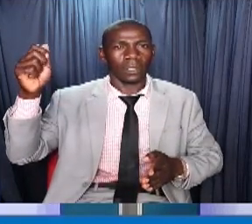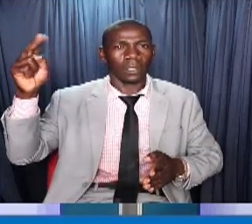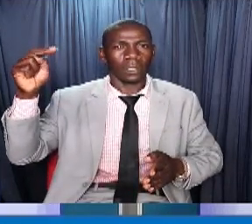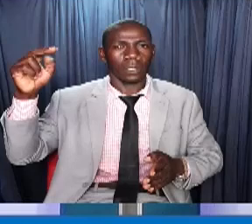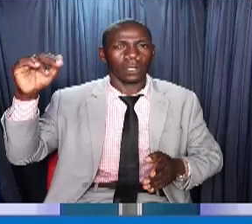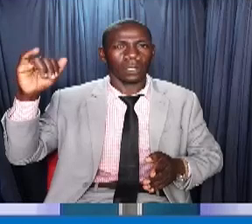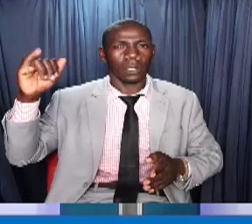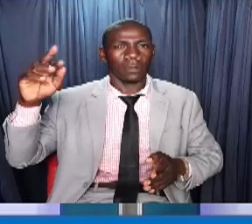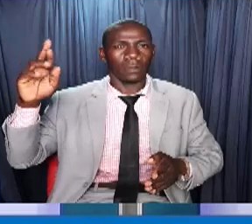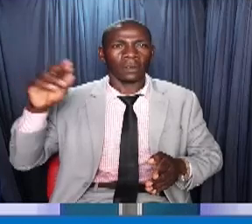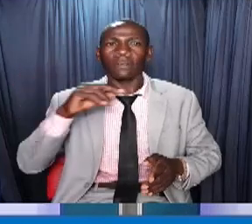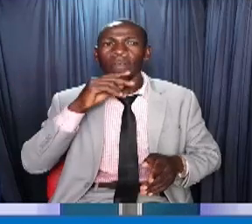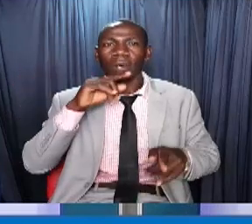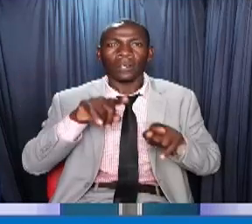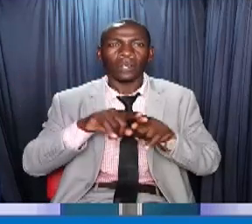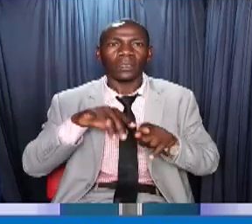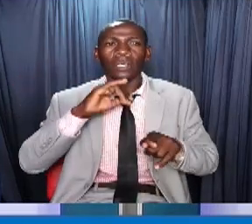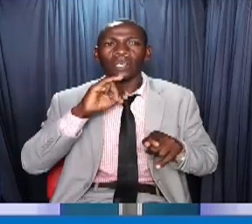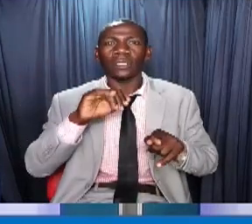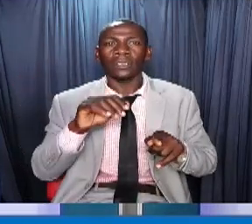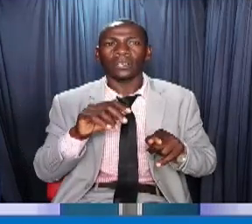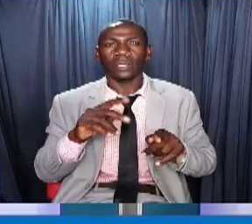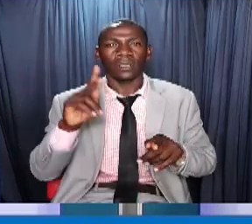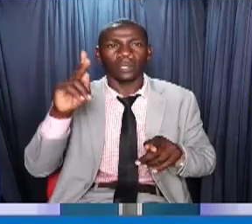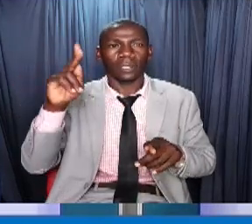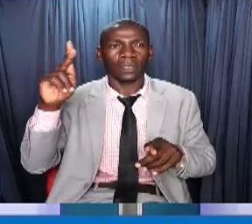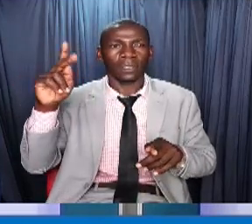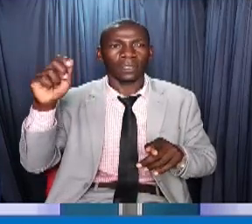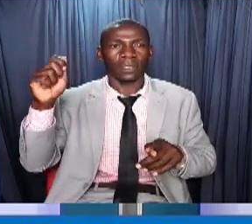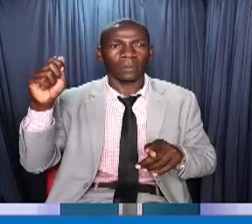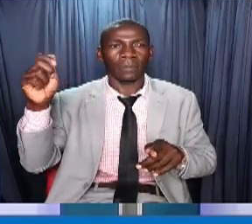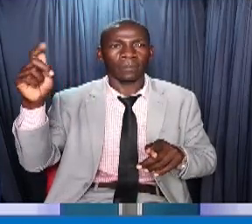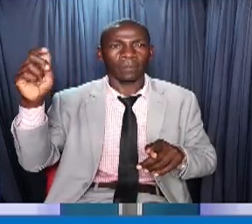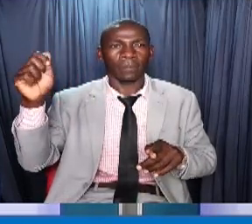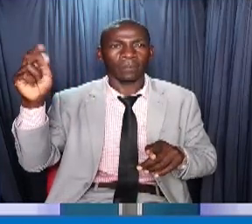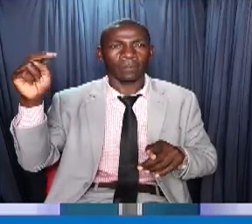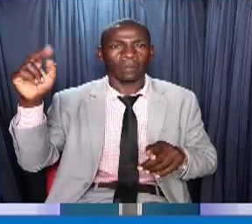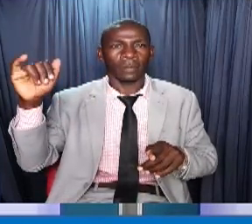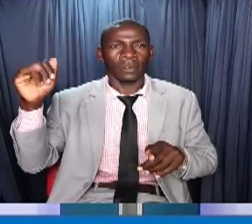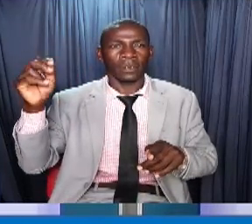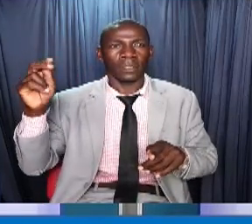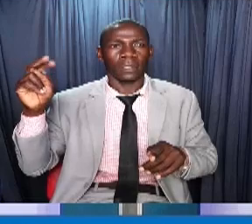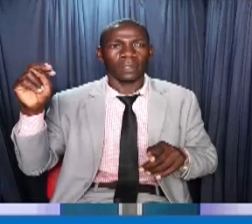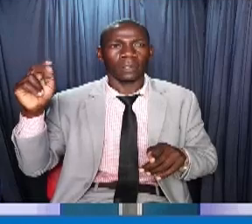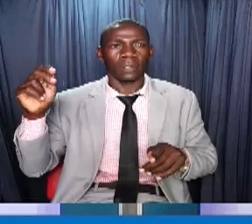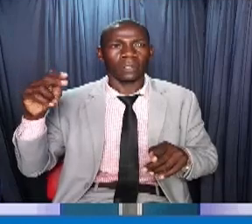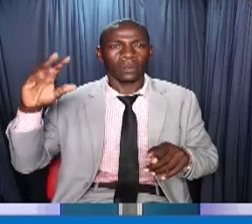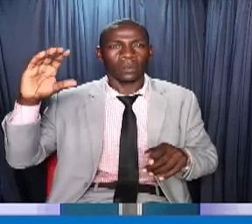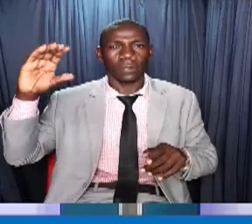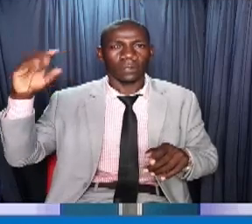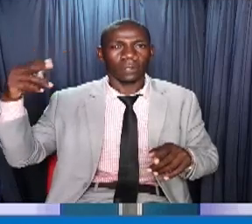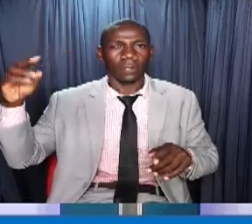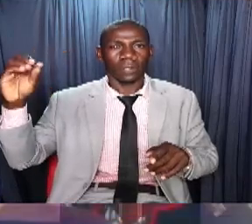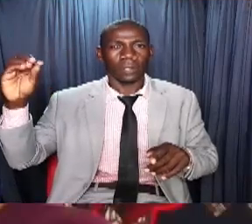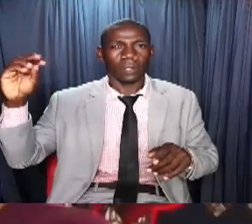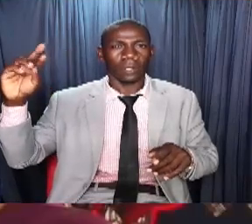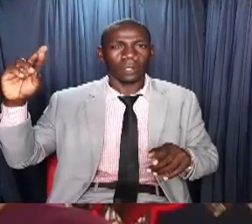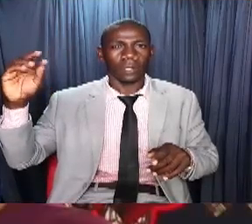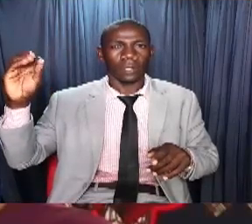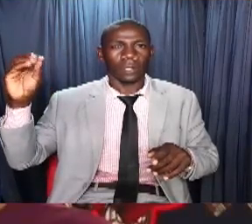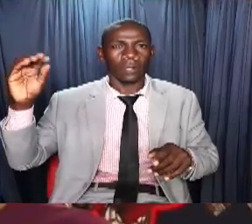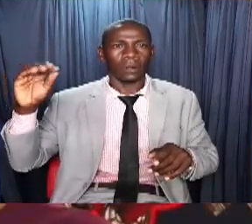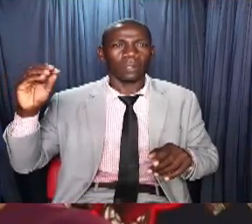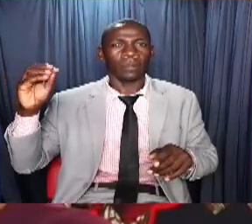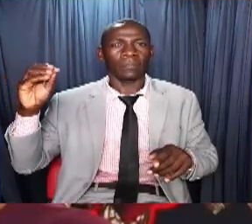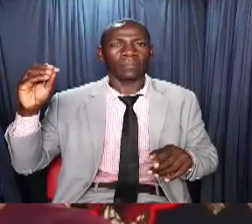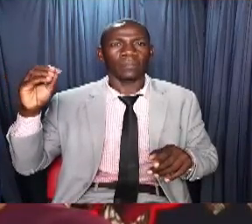River. Baba yake ni Katana Charo Kaviha na mama yake ni Talita Kadziche Charo wa Taraza katika gatuzi la Tana